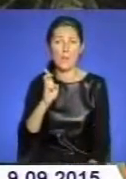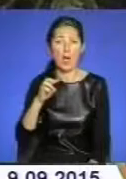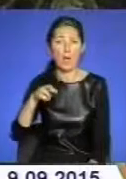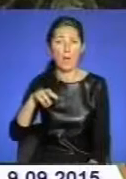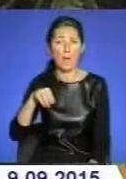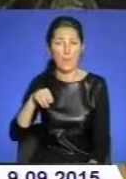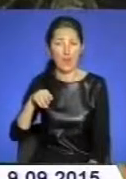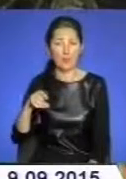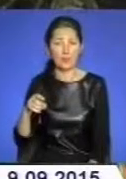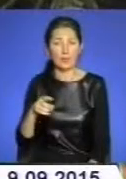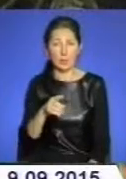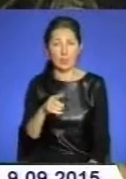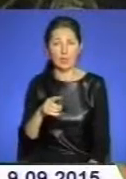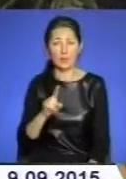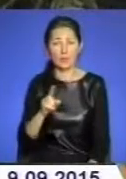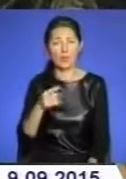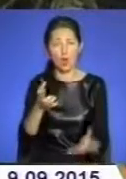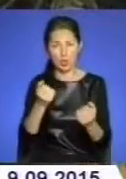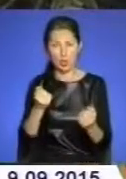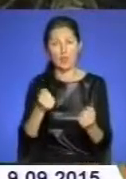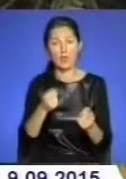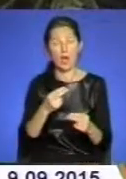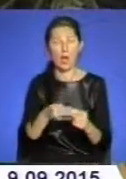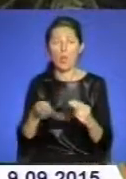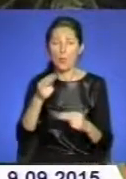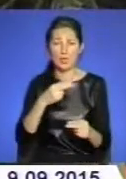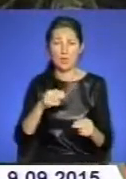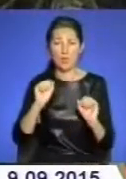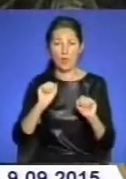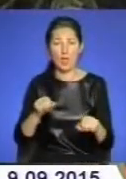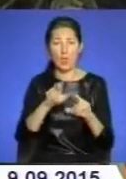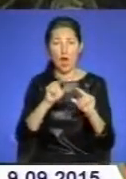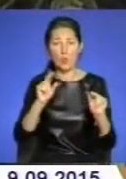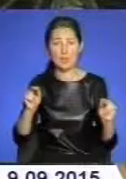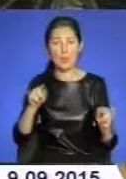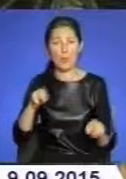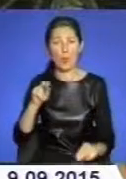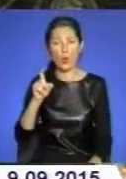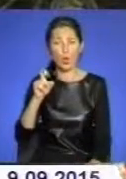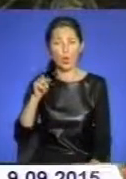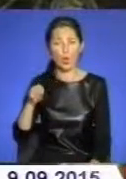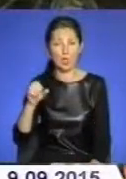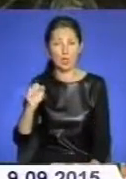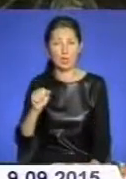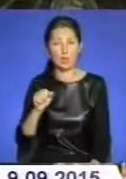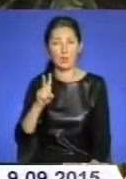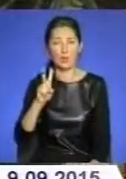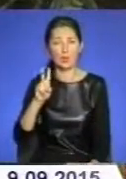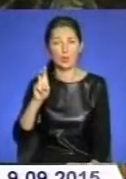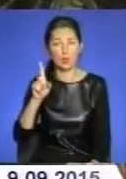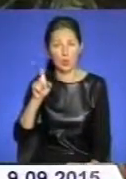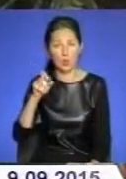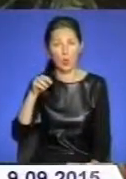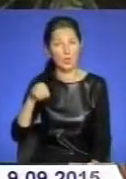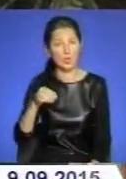Чи одержали компенсацію? Влада обіцяла по 100 тисяч за кожен танк. По 100 тисяч – це брехня, 48 тисяч.